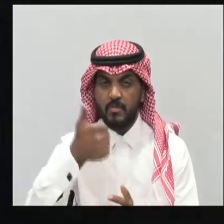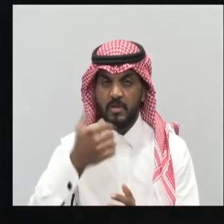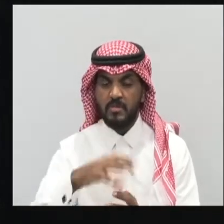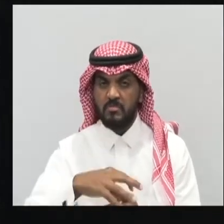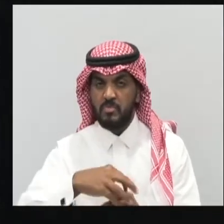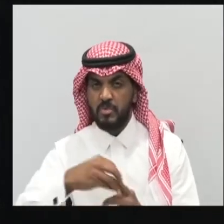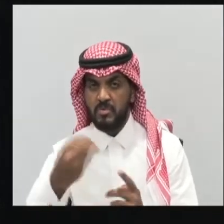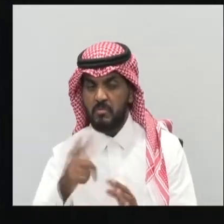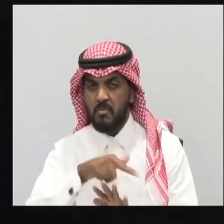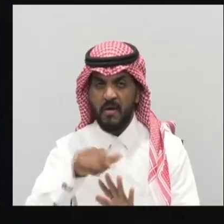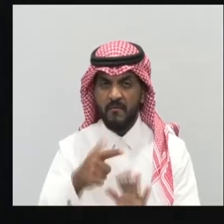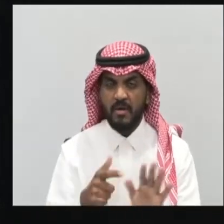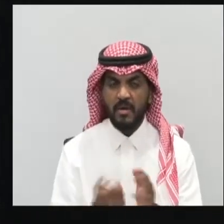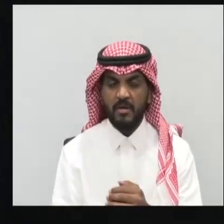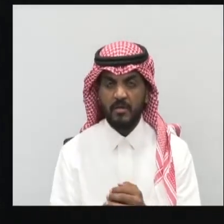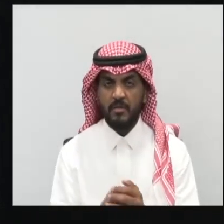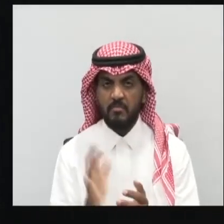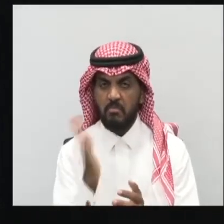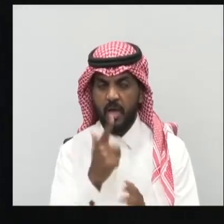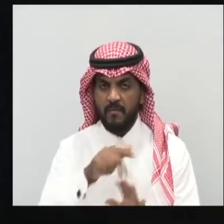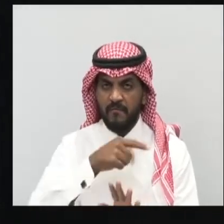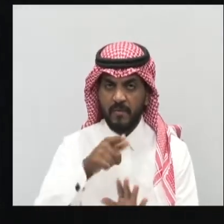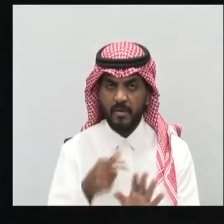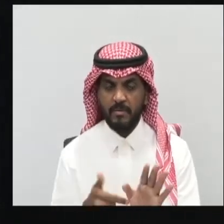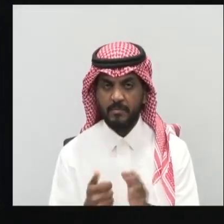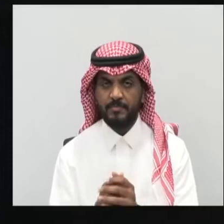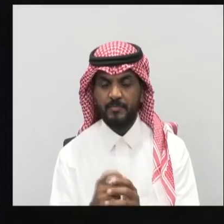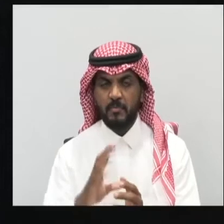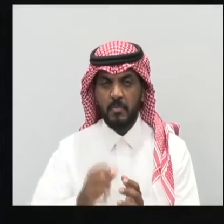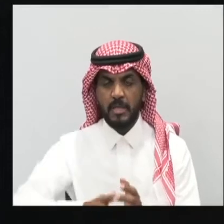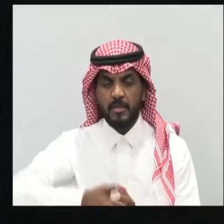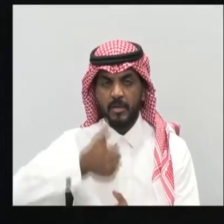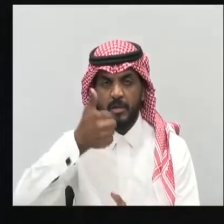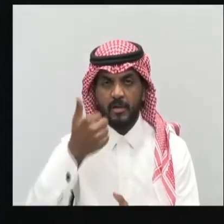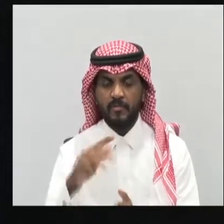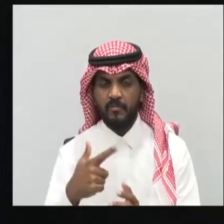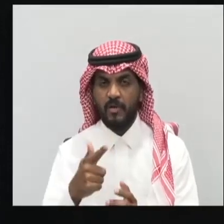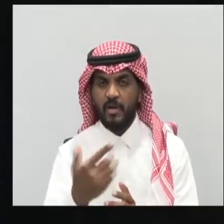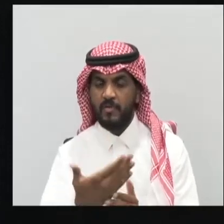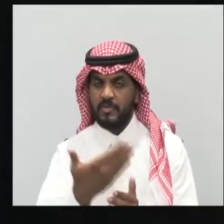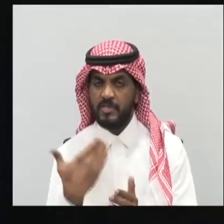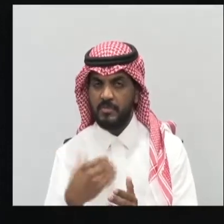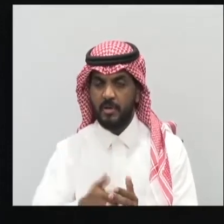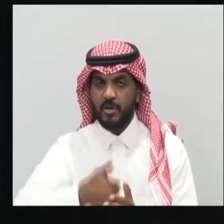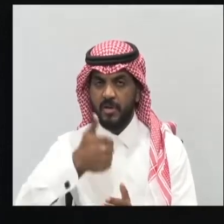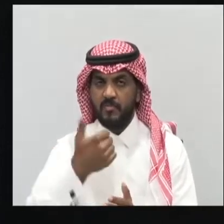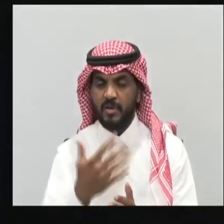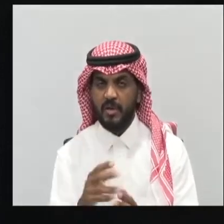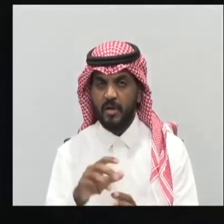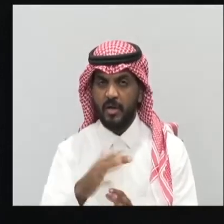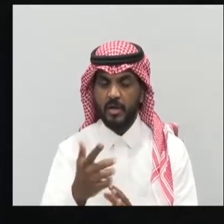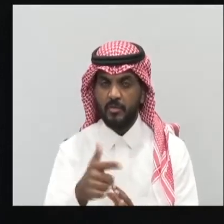من الحركات، أي خالية من الحركات. مد الألف الحرف الذي يسبق حرف مد الألف تكون حركته